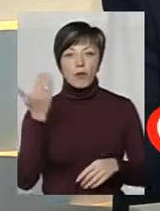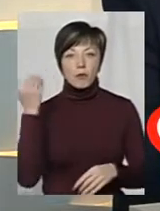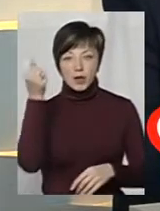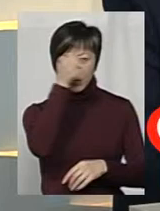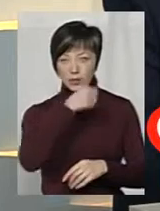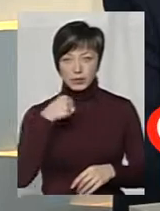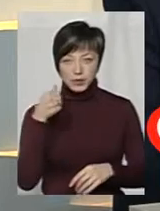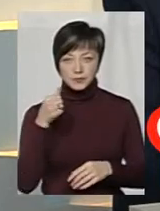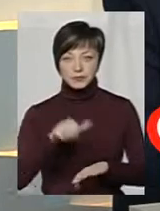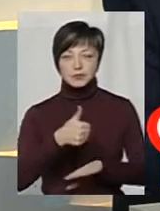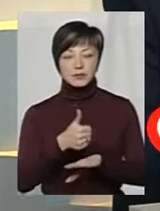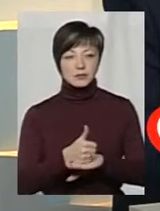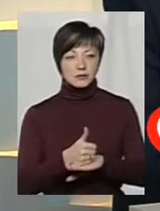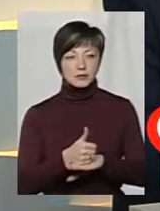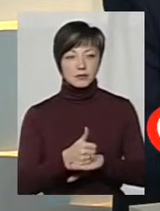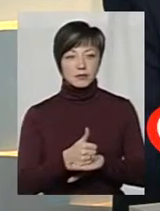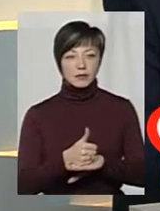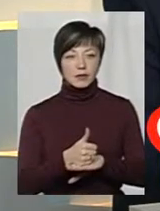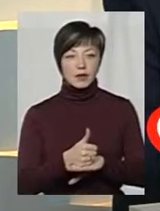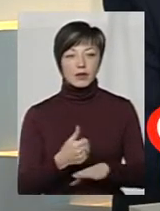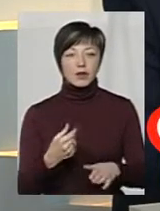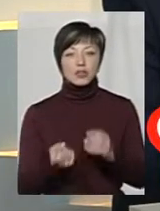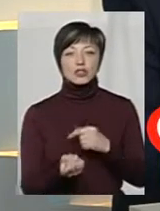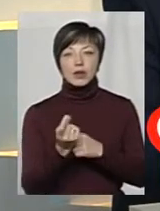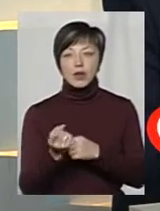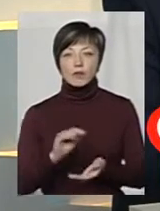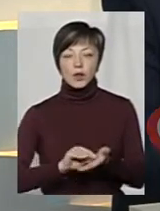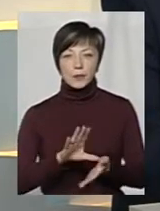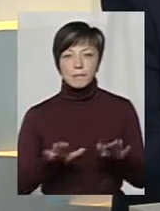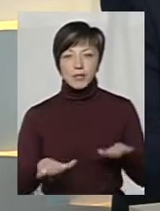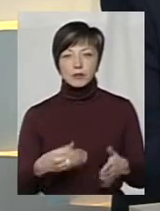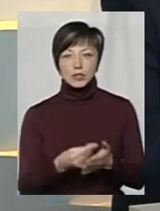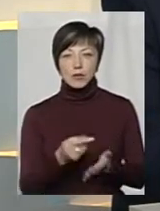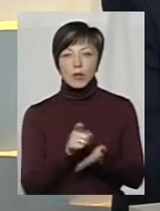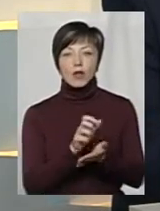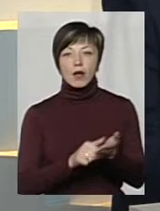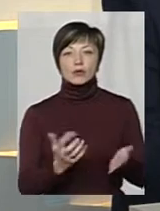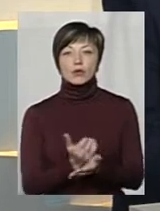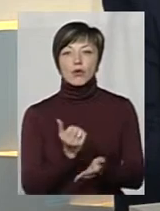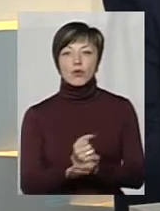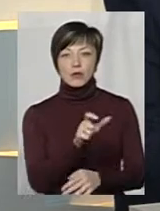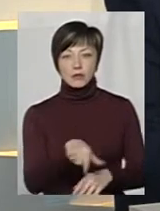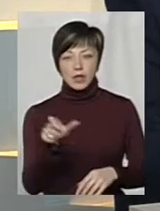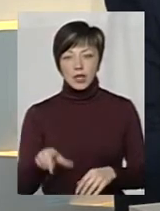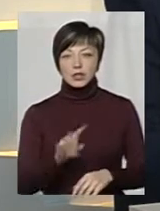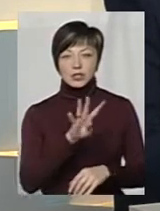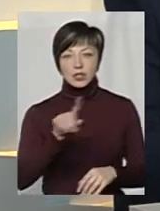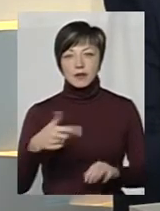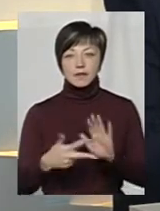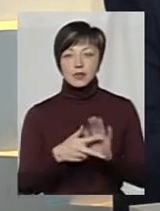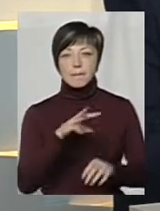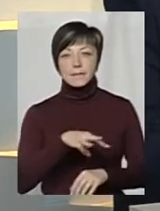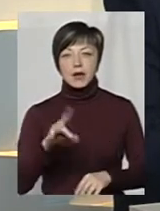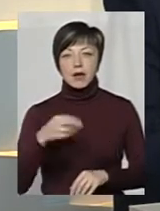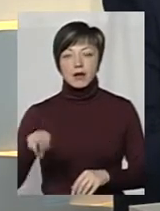роки, основним джерелом наповнення місцевих бюджетів є податок з доходів фізичних осіб. Із 4,8